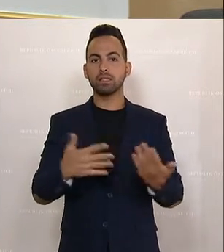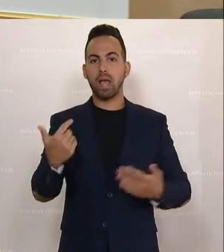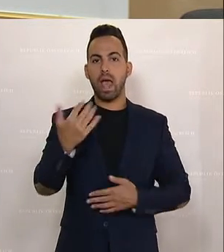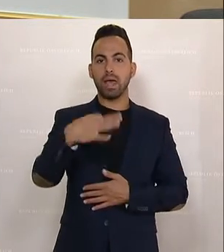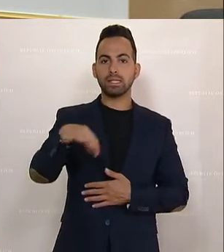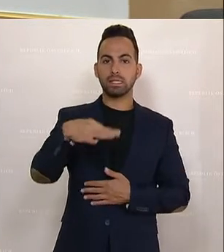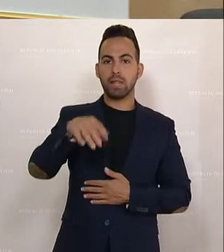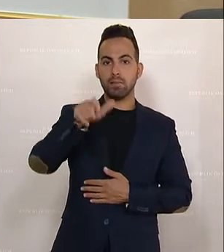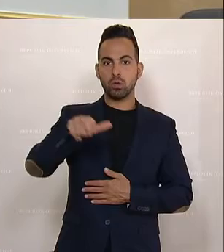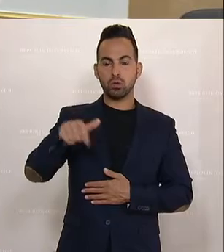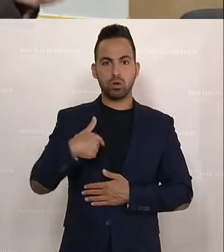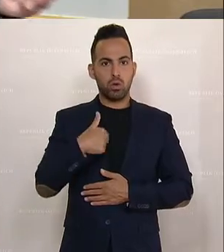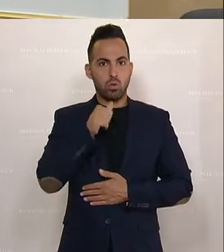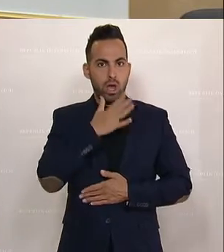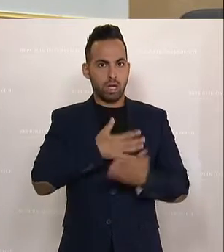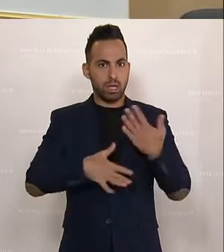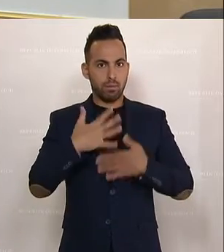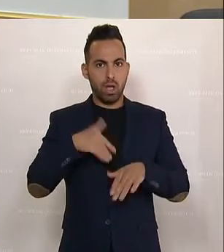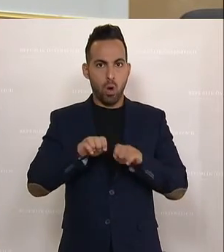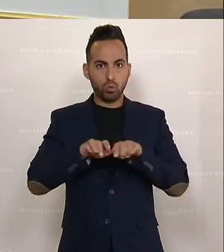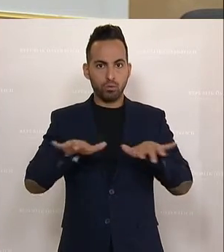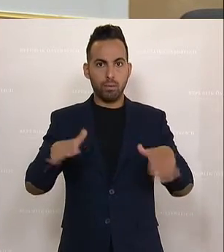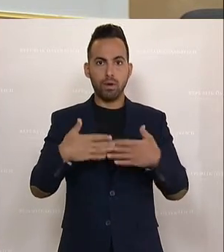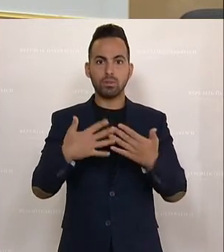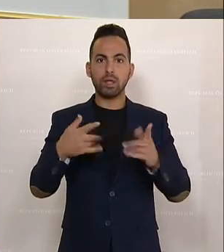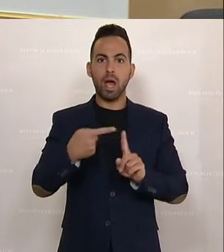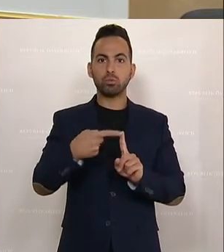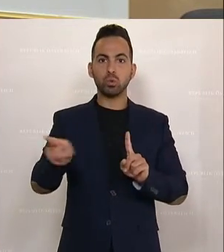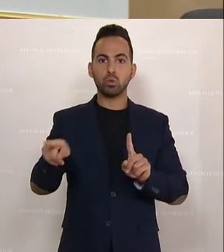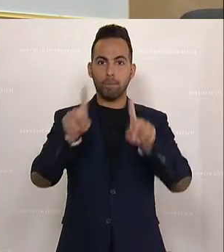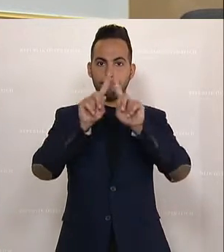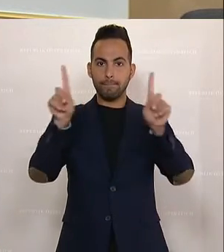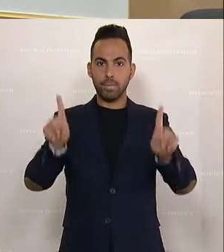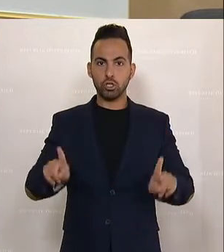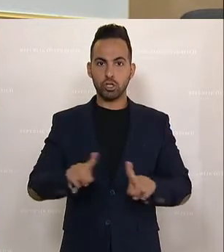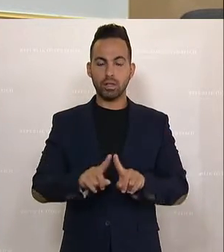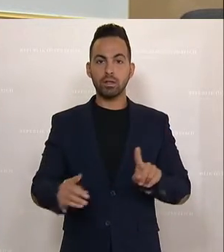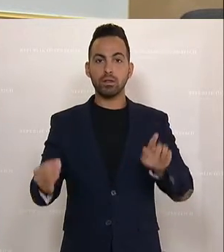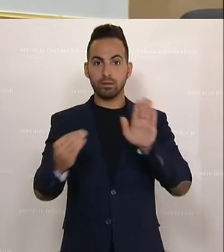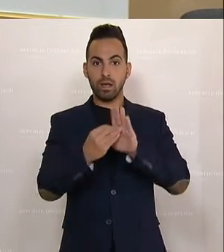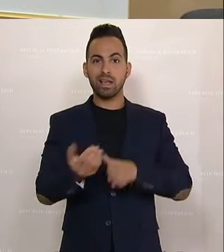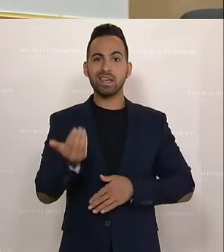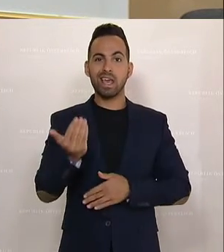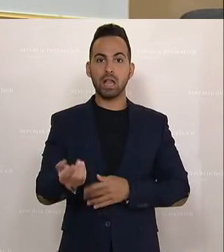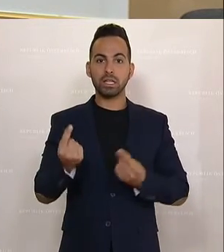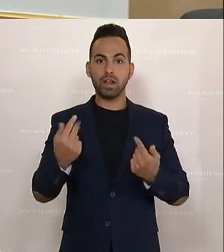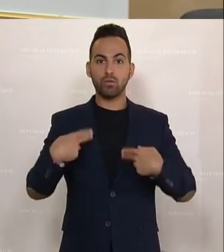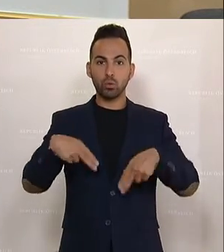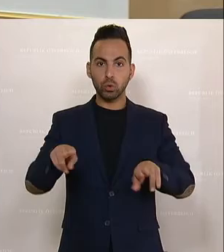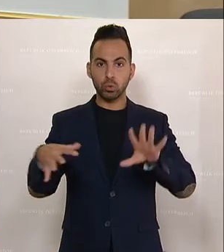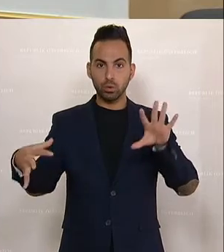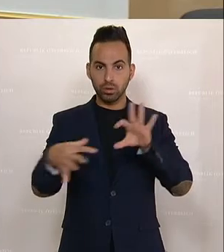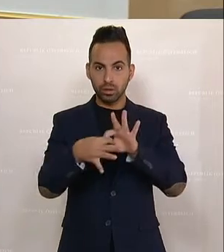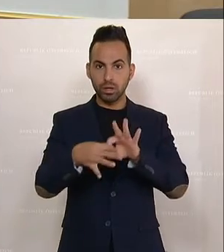sehr unangenehme Auswirkungen. Denken Sie daran, dass am Absonderungsbescheid die Gehaltsrefundierung hängt